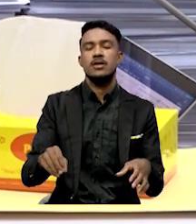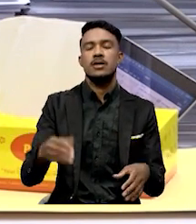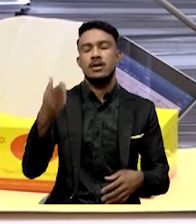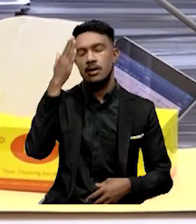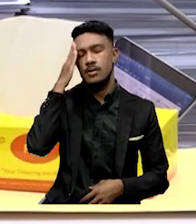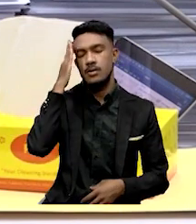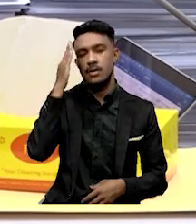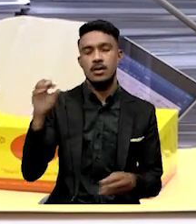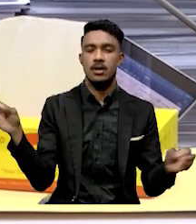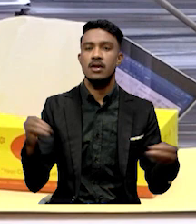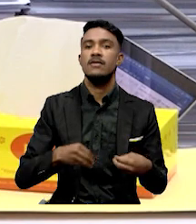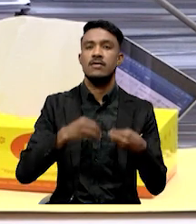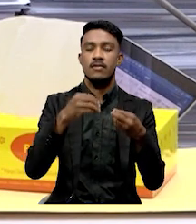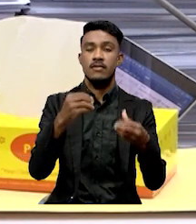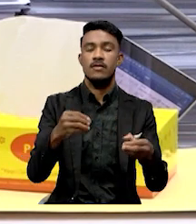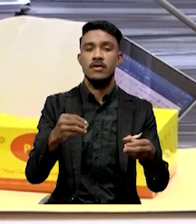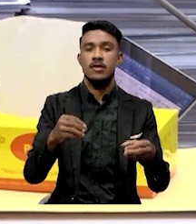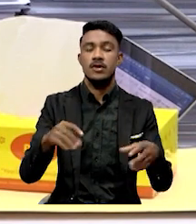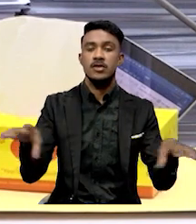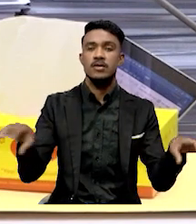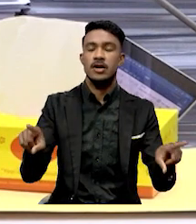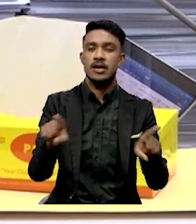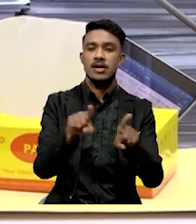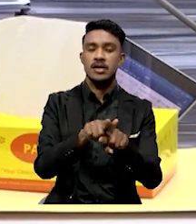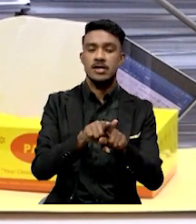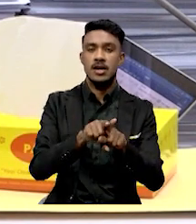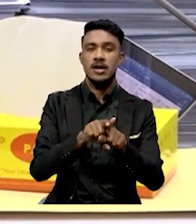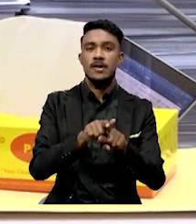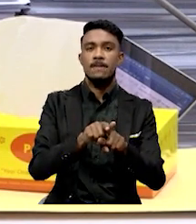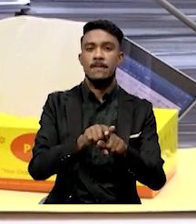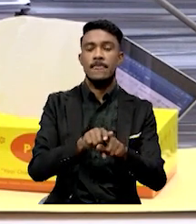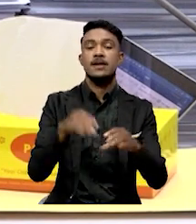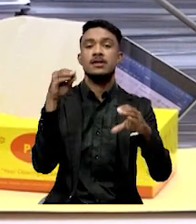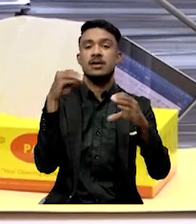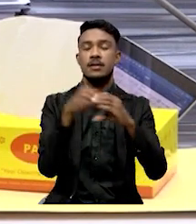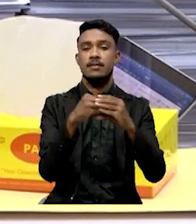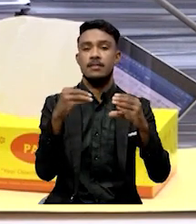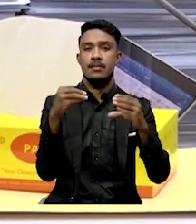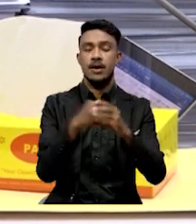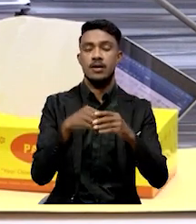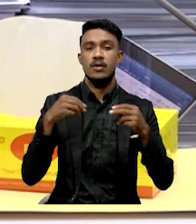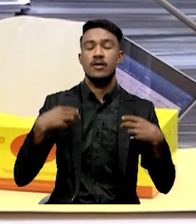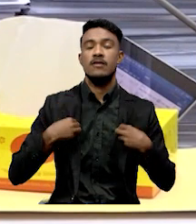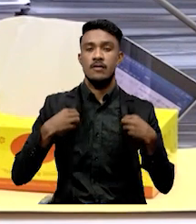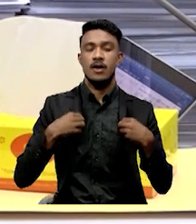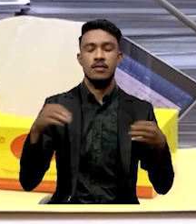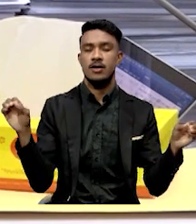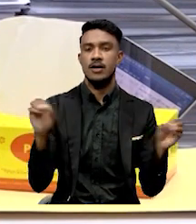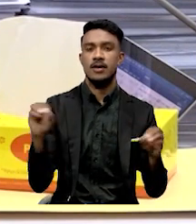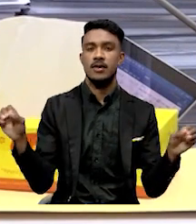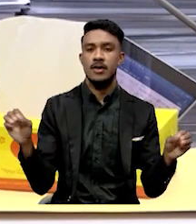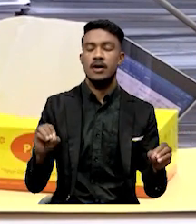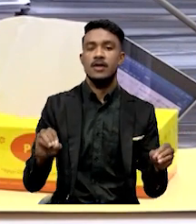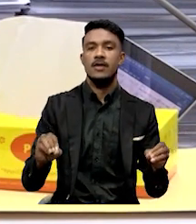uniforme ida beka siratau hansan sapatu, faru, para protese, la bele moras kona basira. Virus na beka maiz lixo na kona